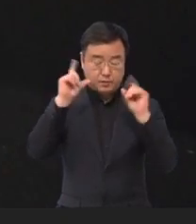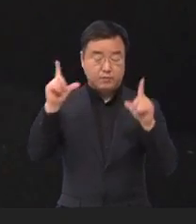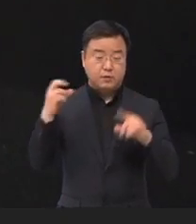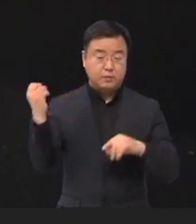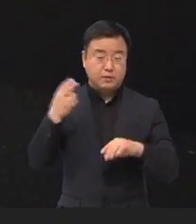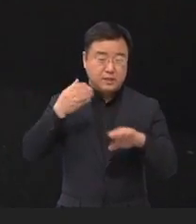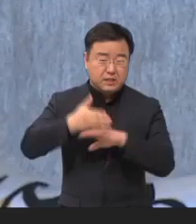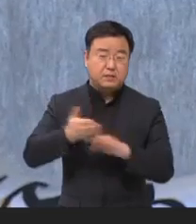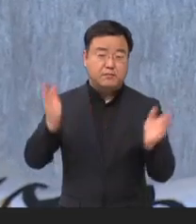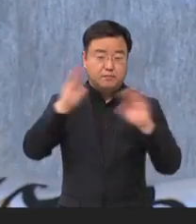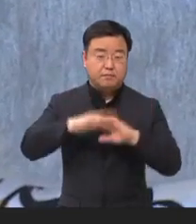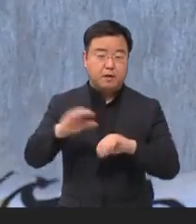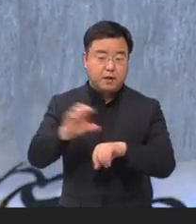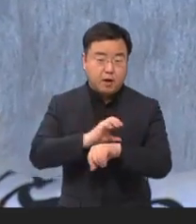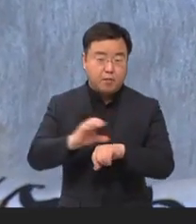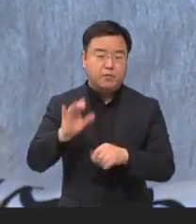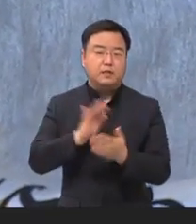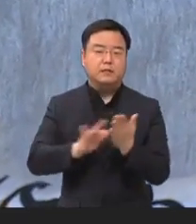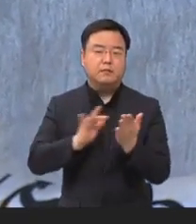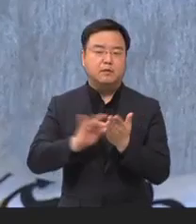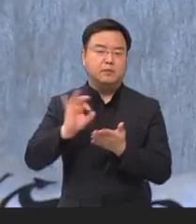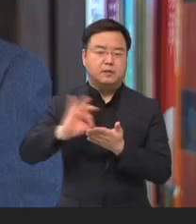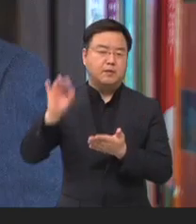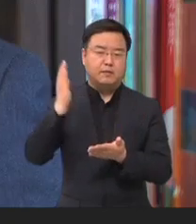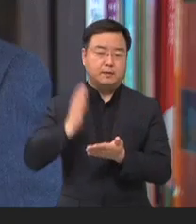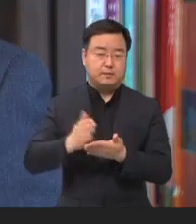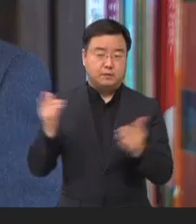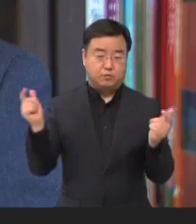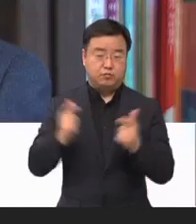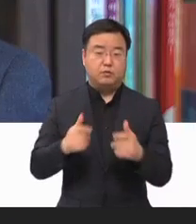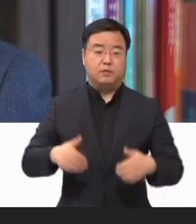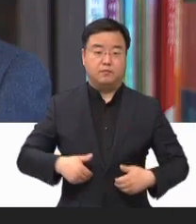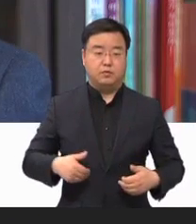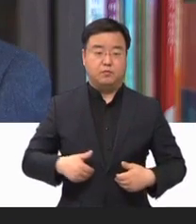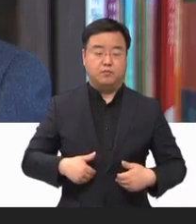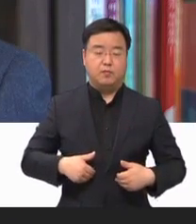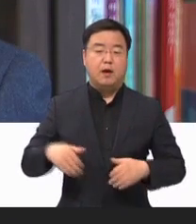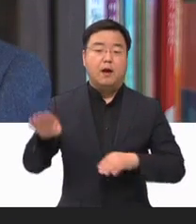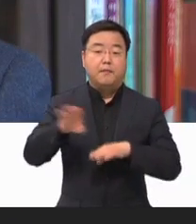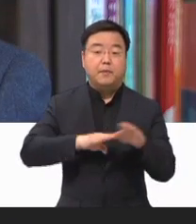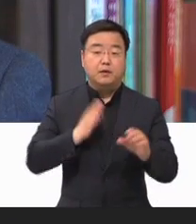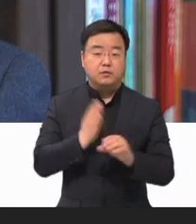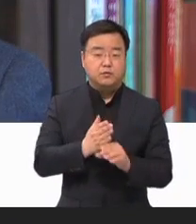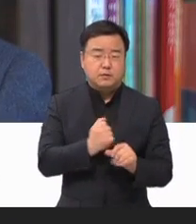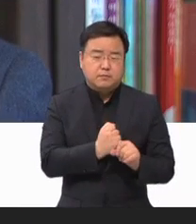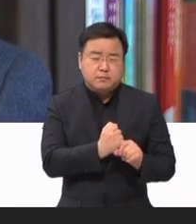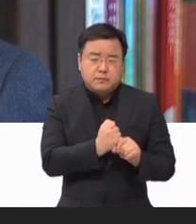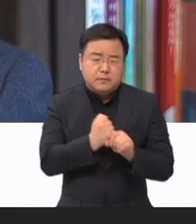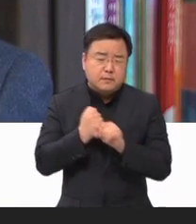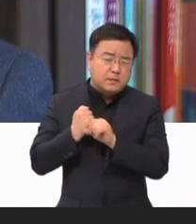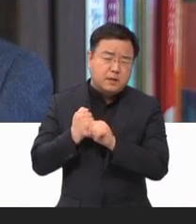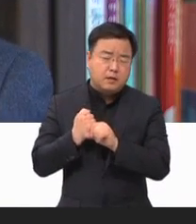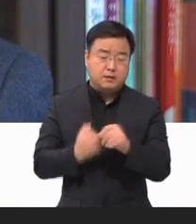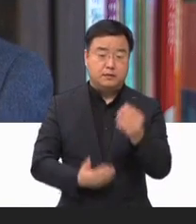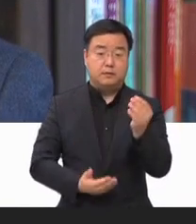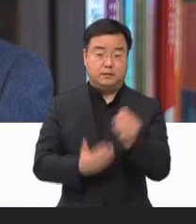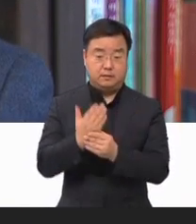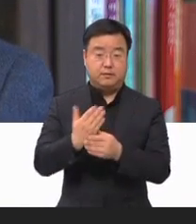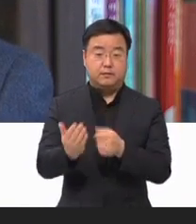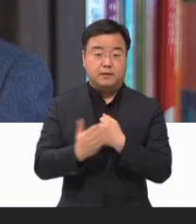스마트폰을 만지는 시간은 줄이는 것이 좋습니다 박 또한 나 태진 태도가 있기 때문에 아이들이